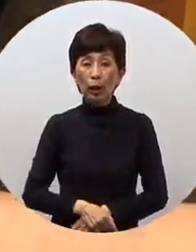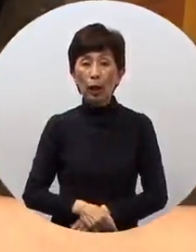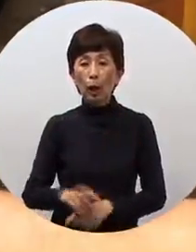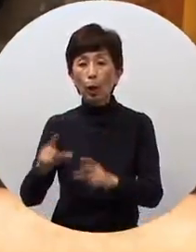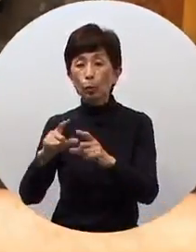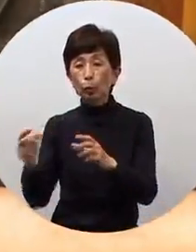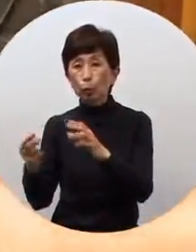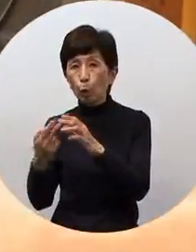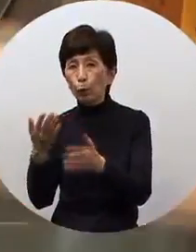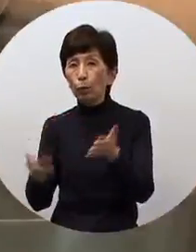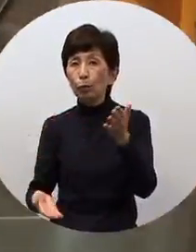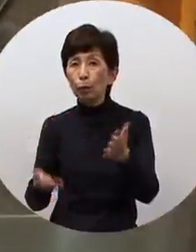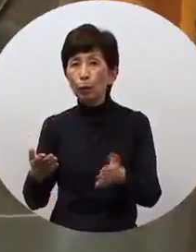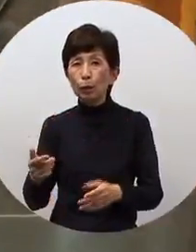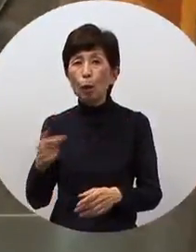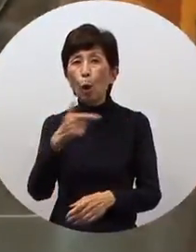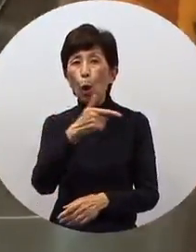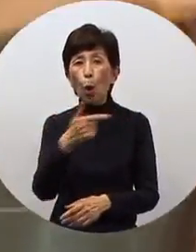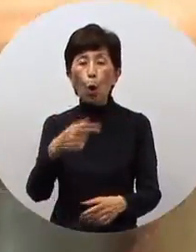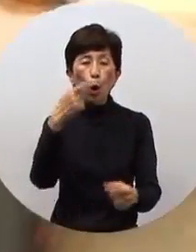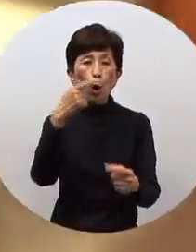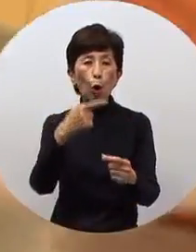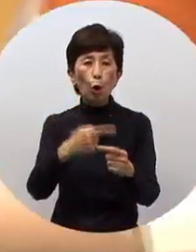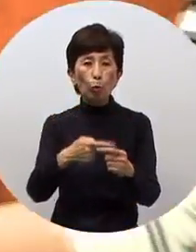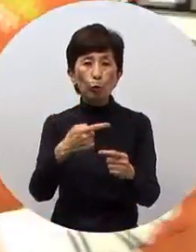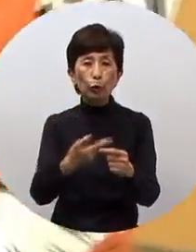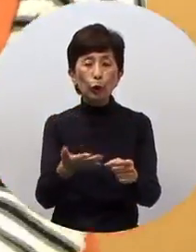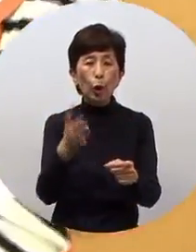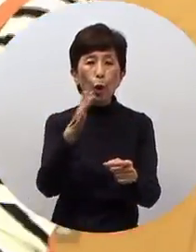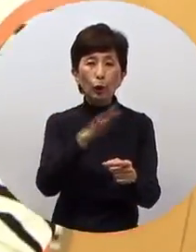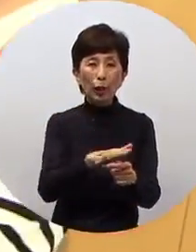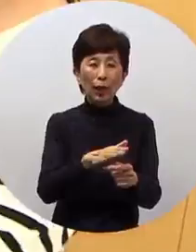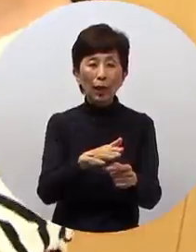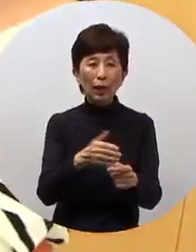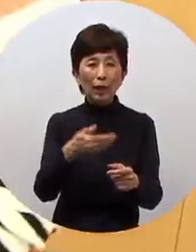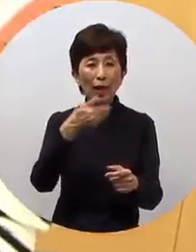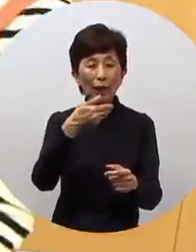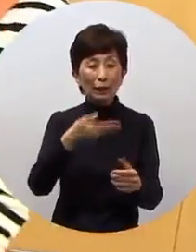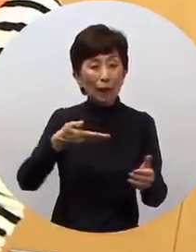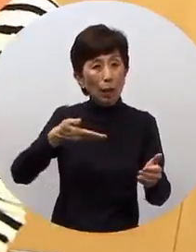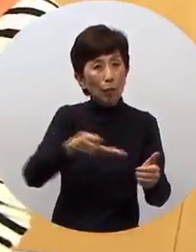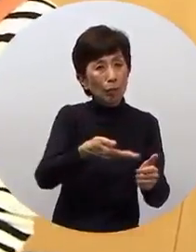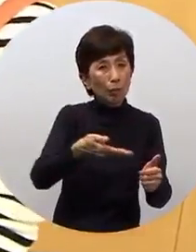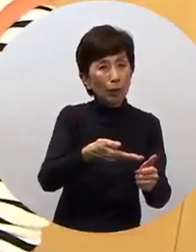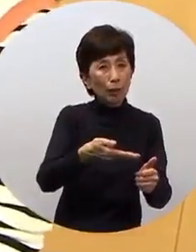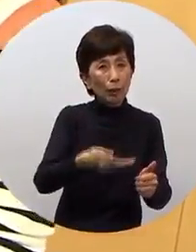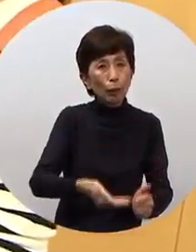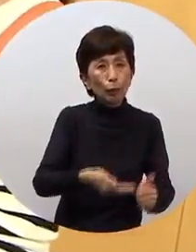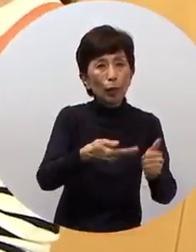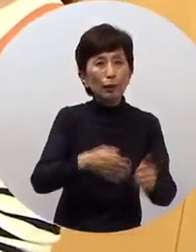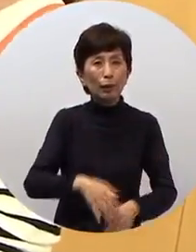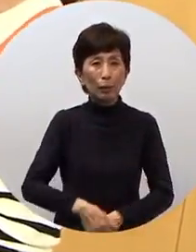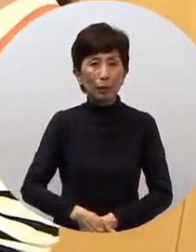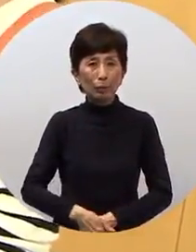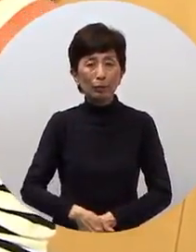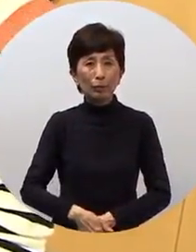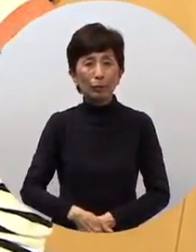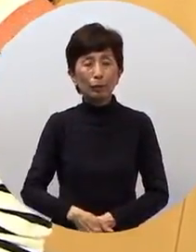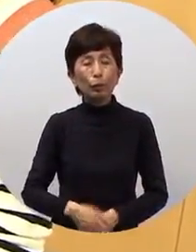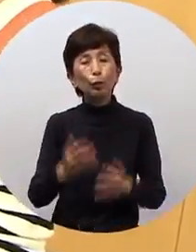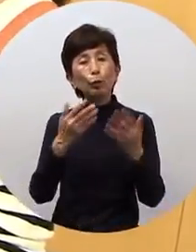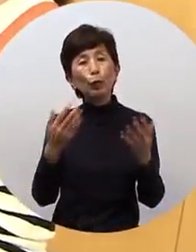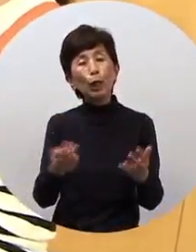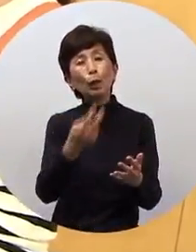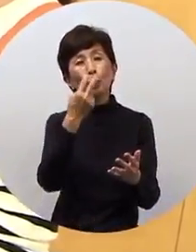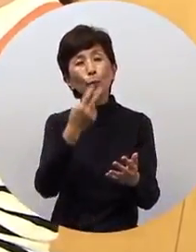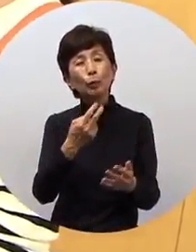豚よりも大麦を多く配合した飼料で育てられていまして、それによって豊かな風味